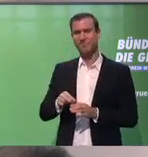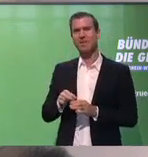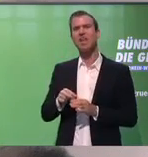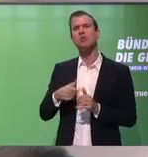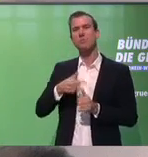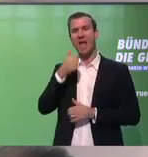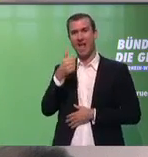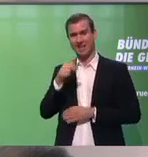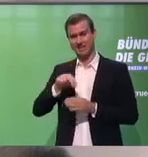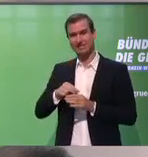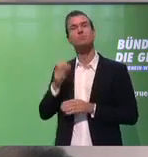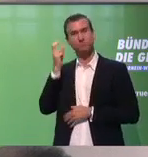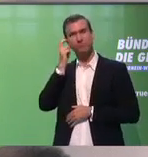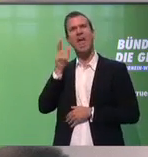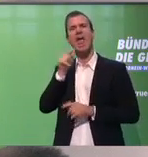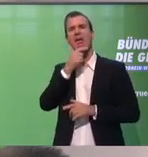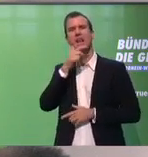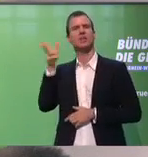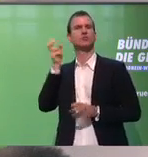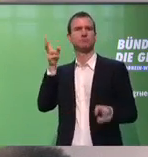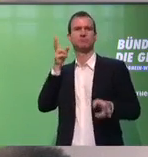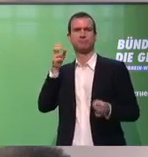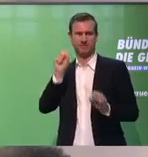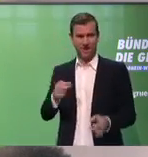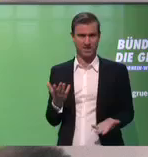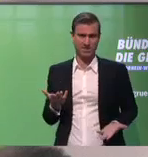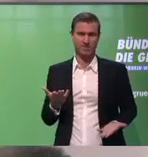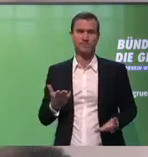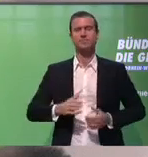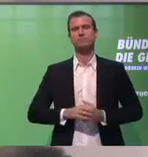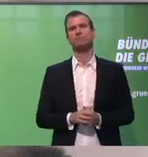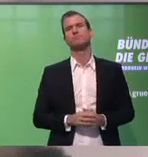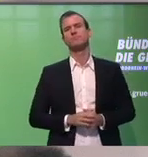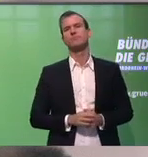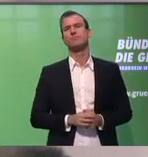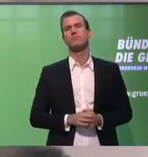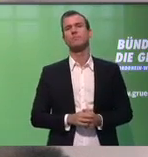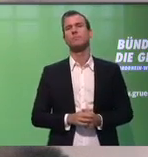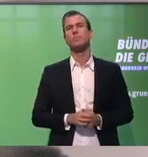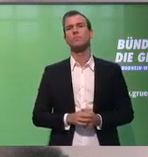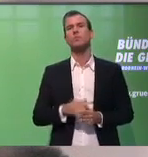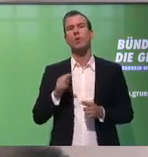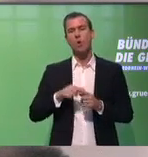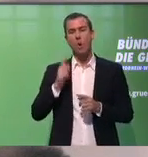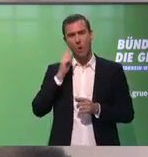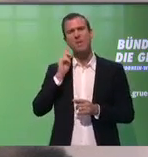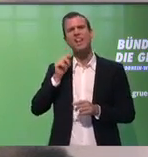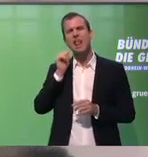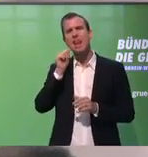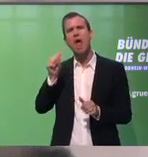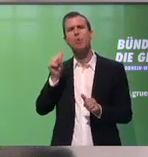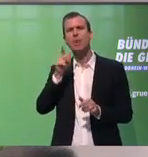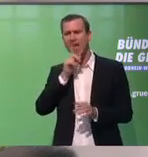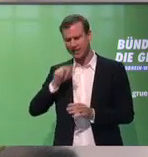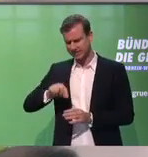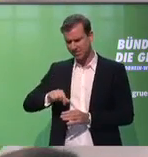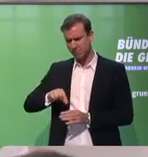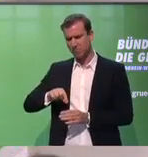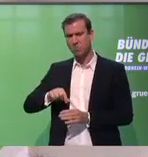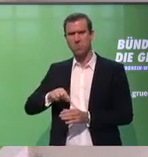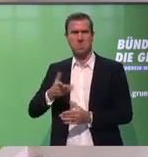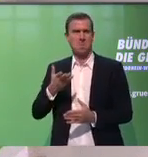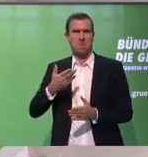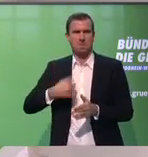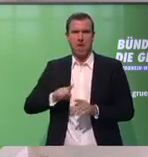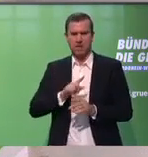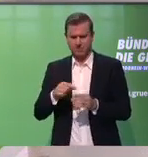ihr dann eben diese Veranstaltung hier auch in Englisch verfolgen und könnt dann oben an dem Gerät auch die Lautstärke regulieren. Ich glaube, das ist alles, was man zu